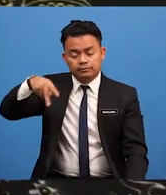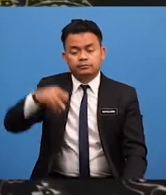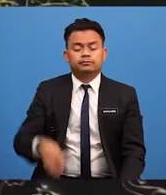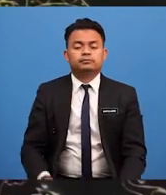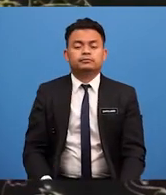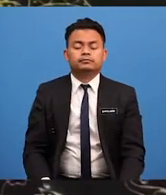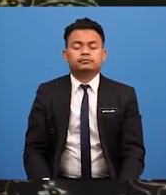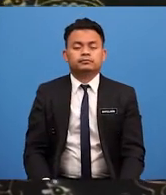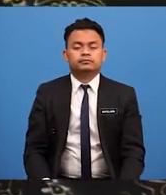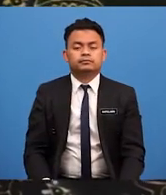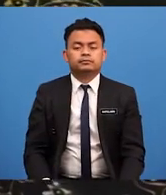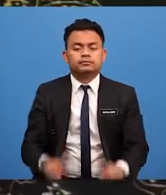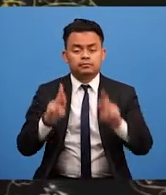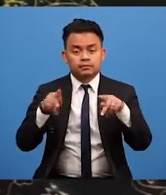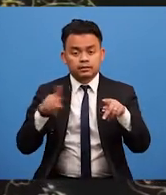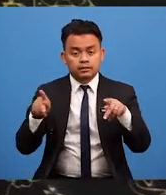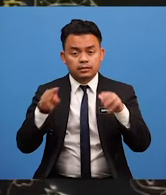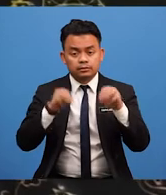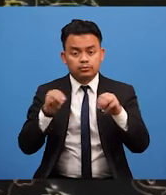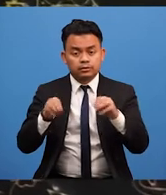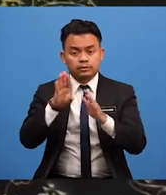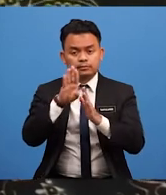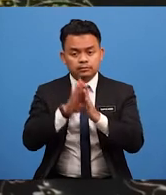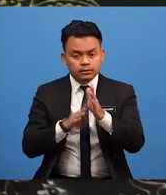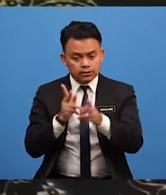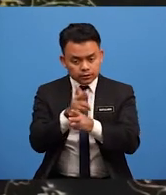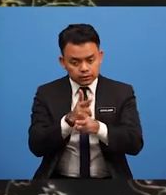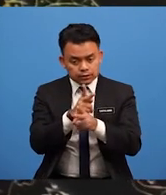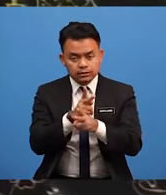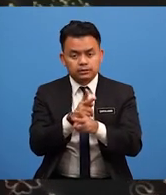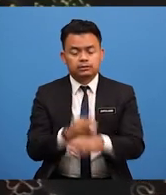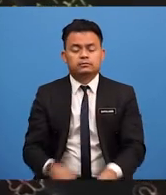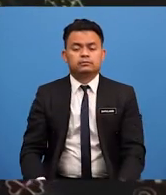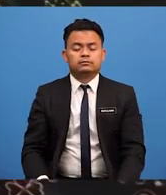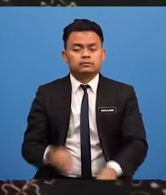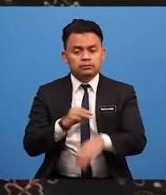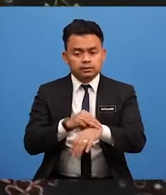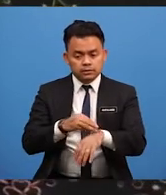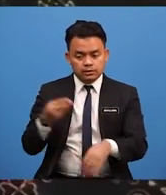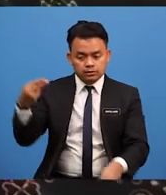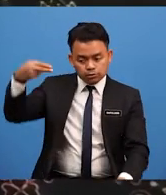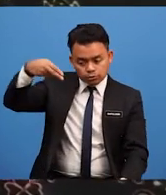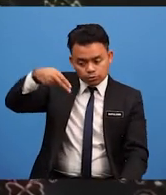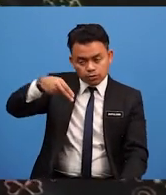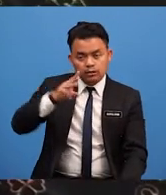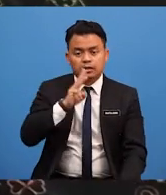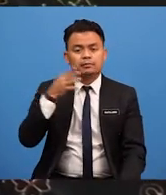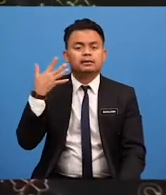Pastikan murid-murid berhati-hati semasa menuang air panas.